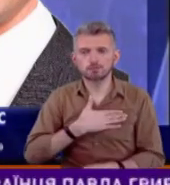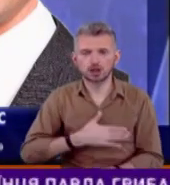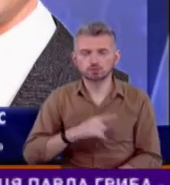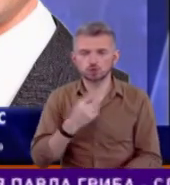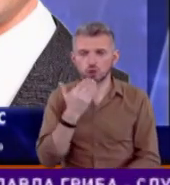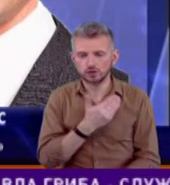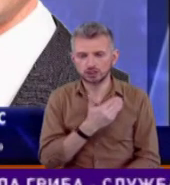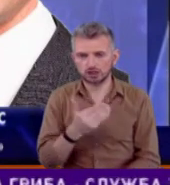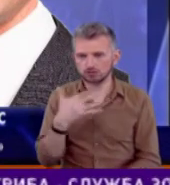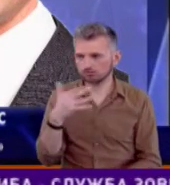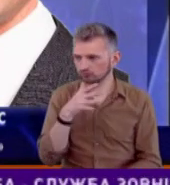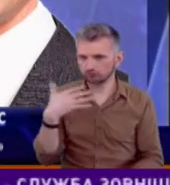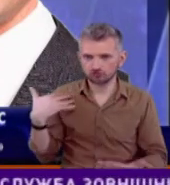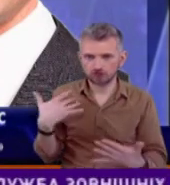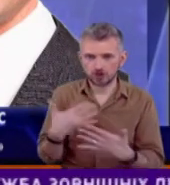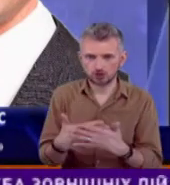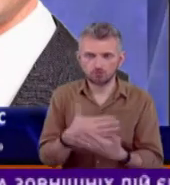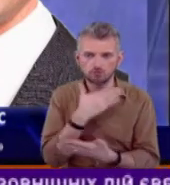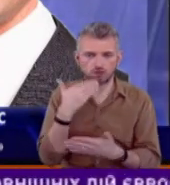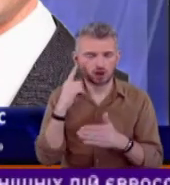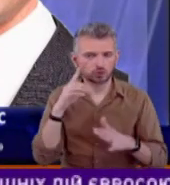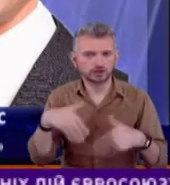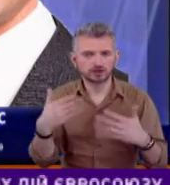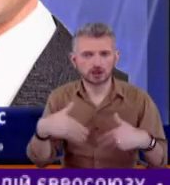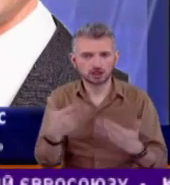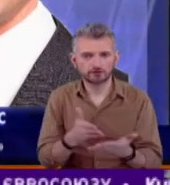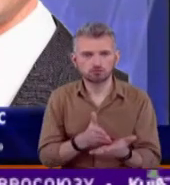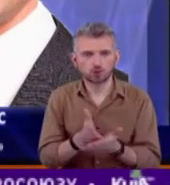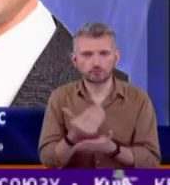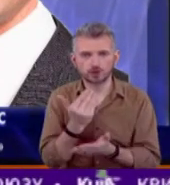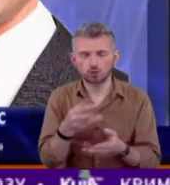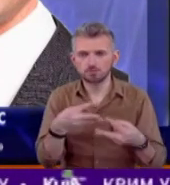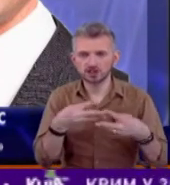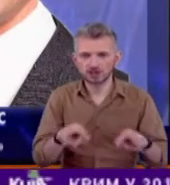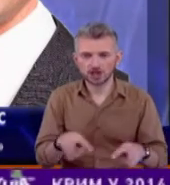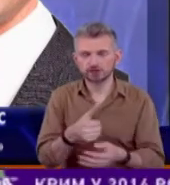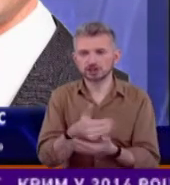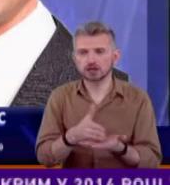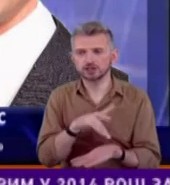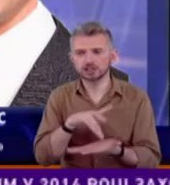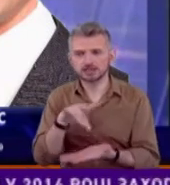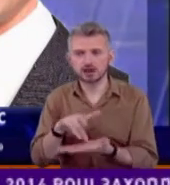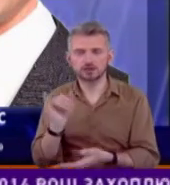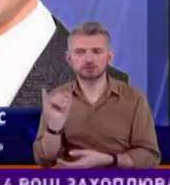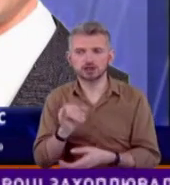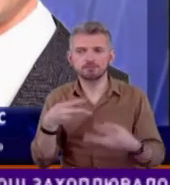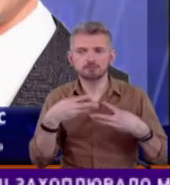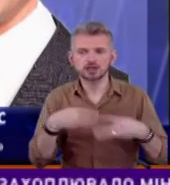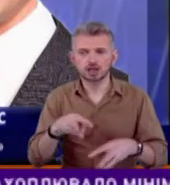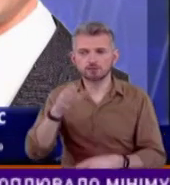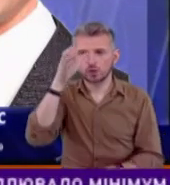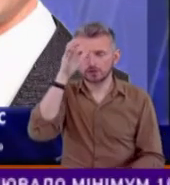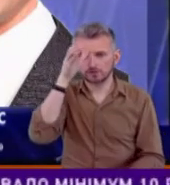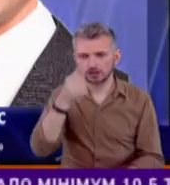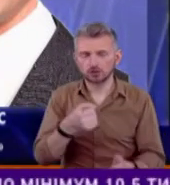останнім часом багато ініціатив профільного міністерства і сервісних центрів, і Міністерства освіти